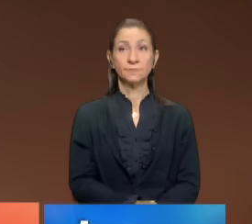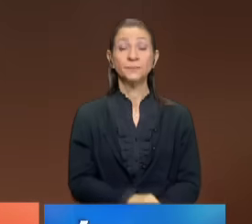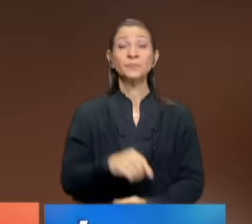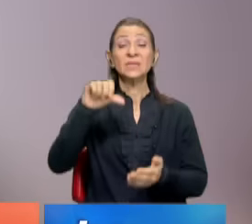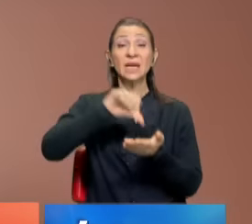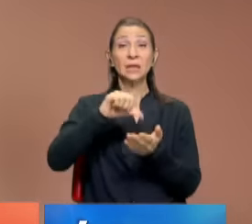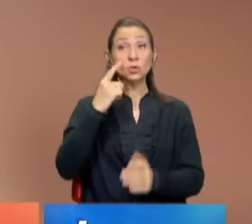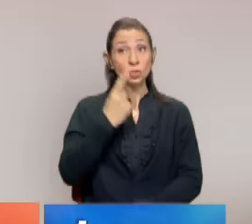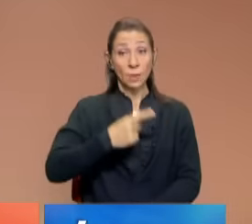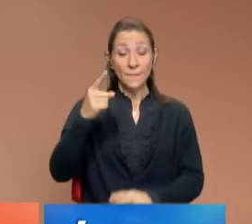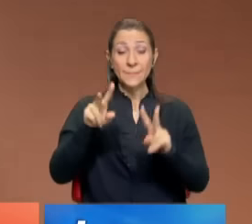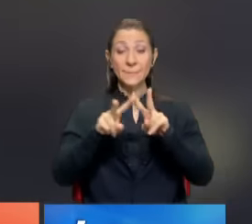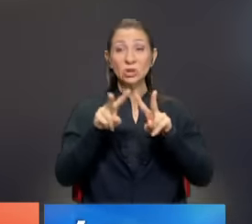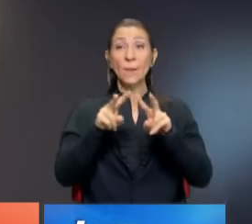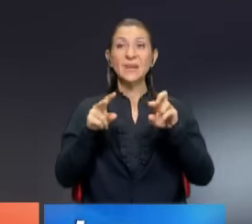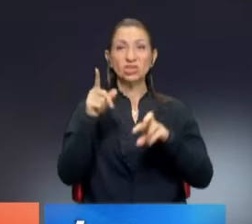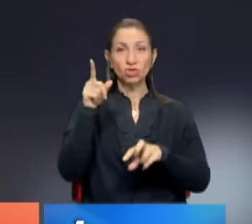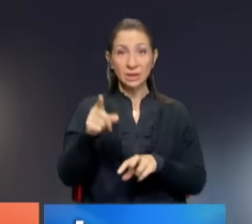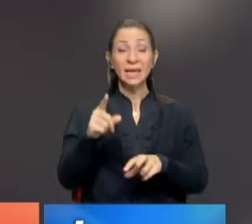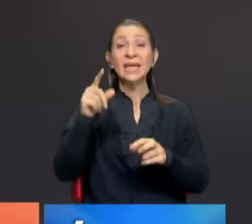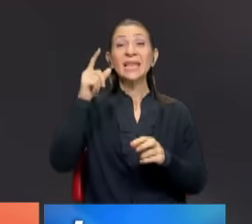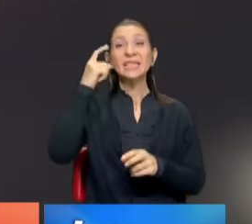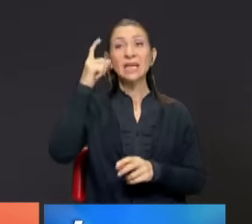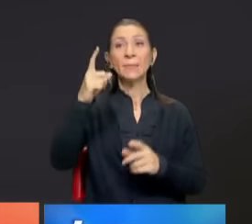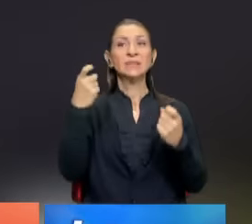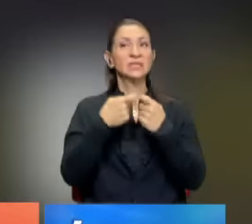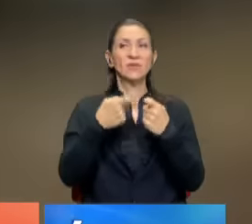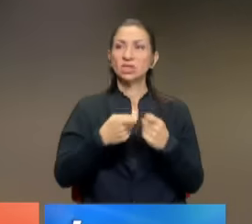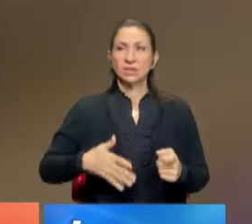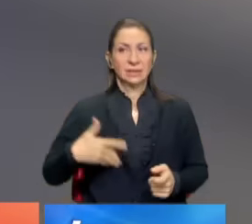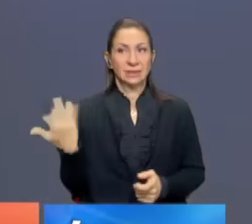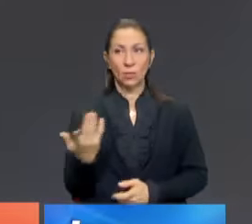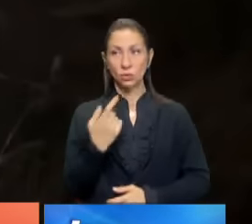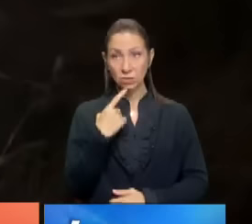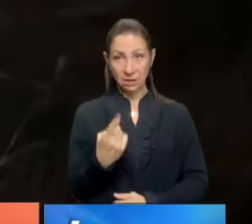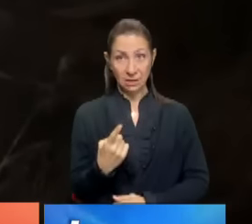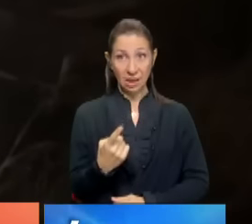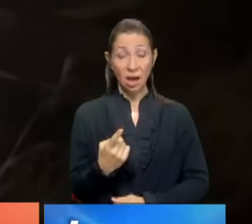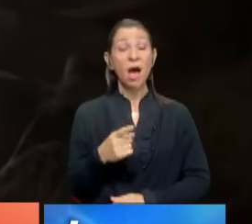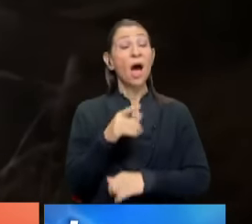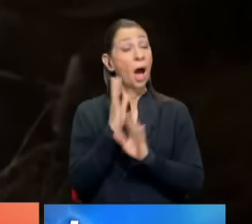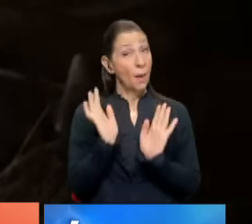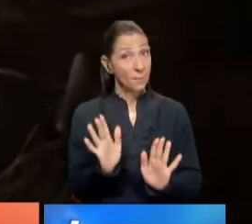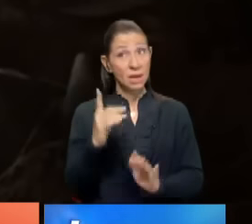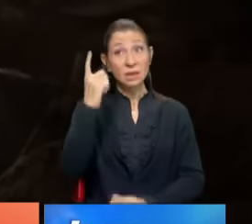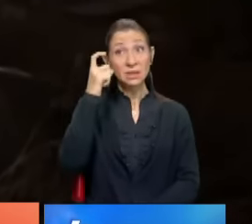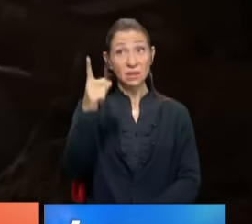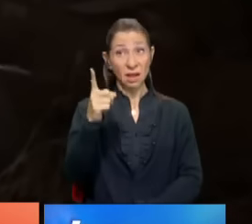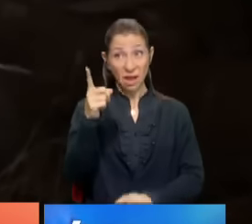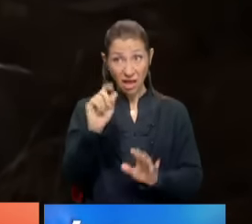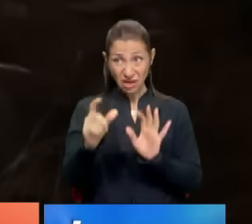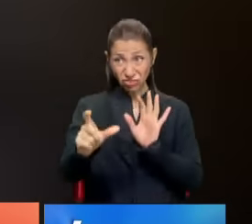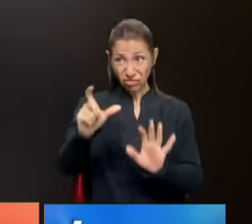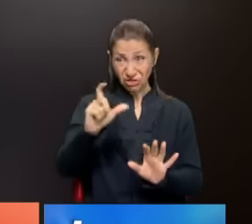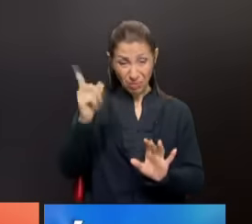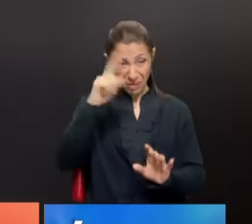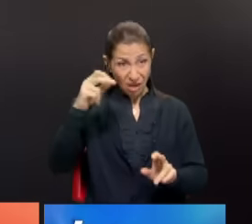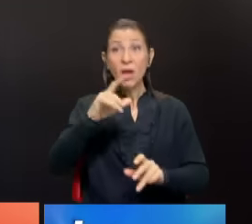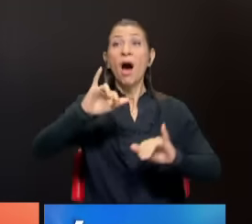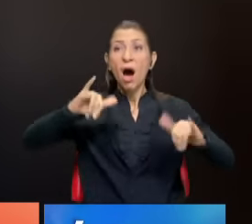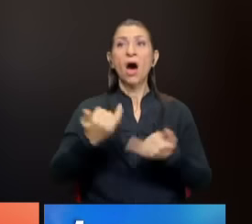İran Cumhurbaşkanı Mesut Pezeşkiyan ise İsrail'e bir savaş istemediklerini söyledi. Ancak İsrail misillemede bulunursa daha